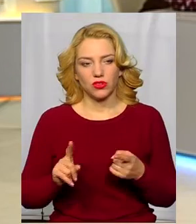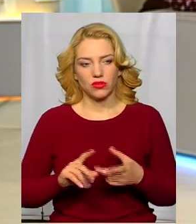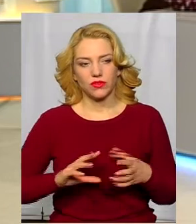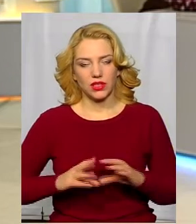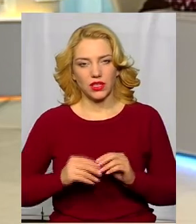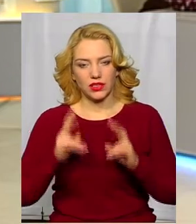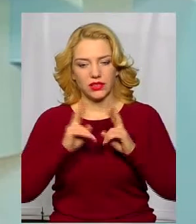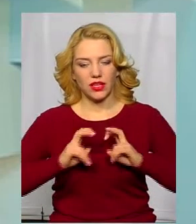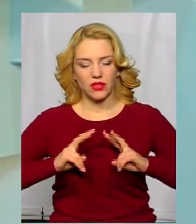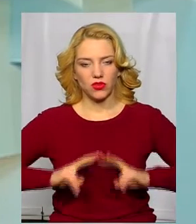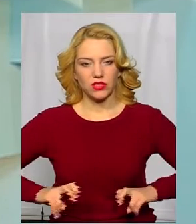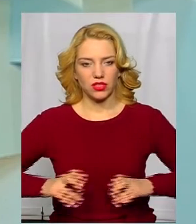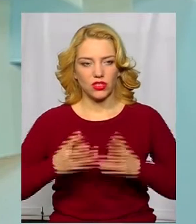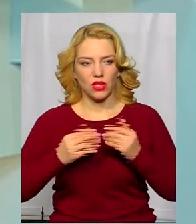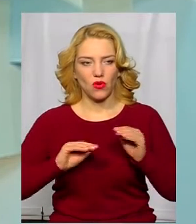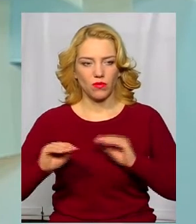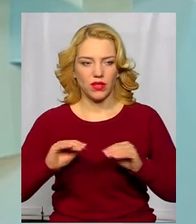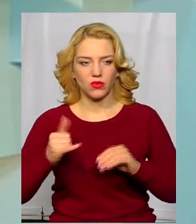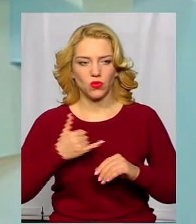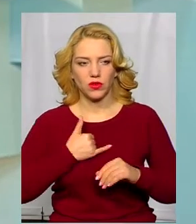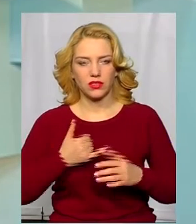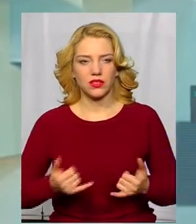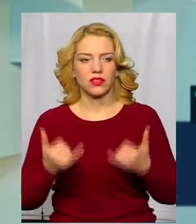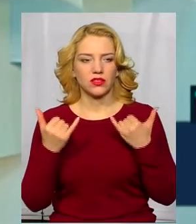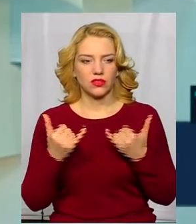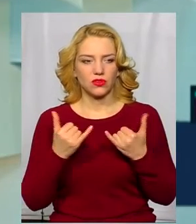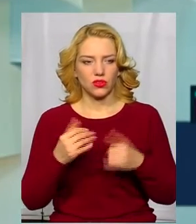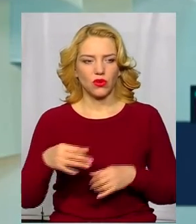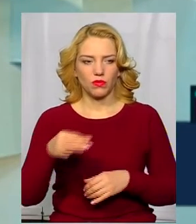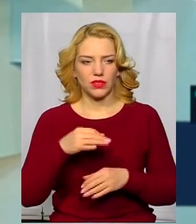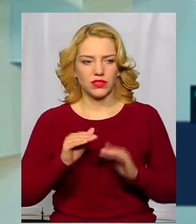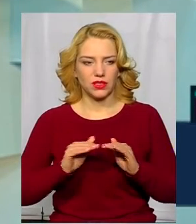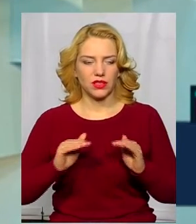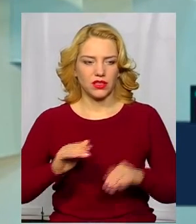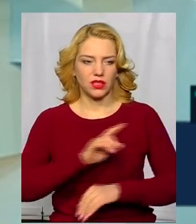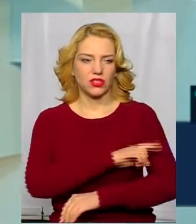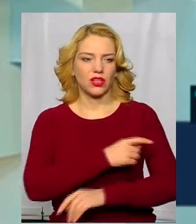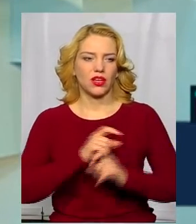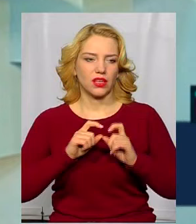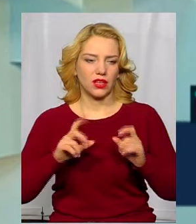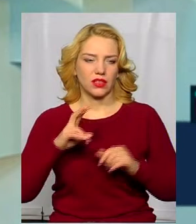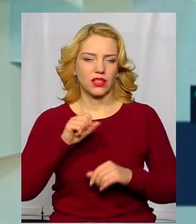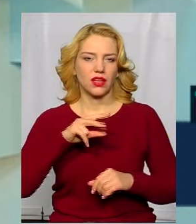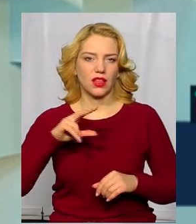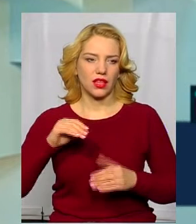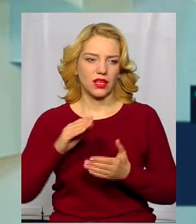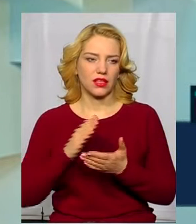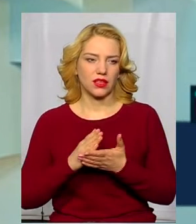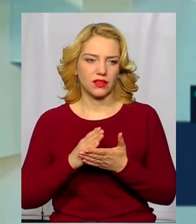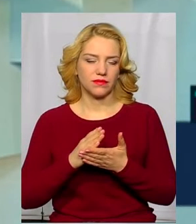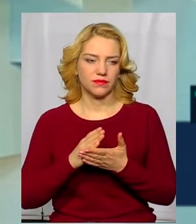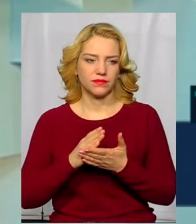взагалі діагностичне обладнання в нас доволі сучасне в обласній дитячій лікарні, але є,